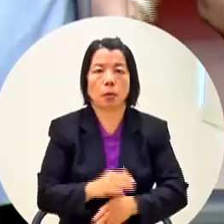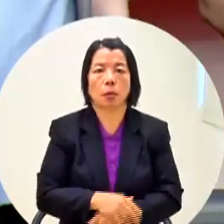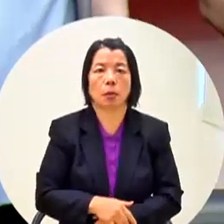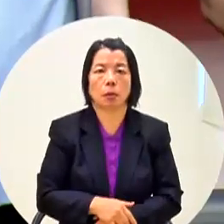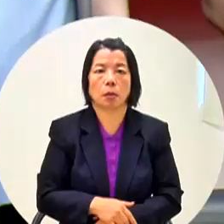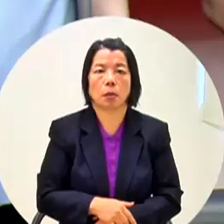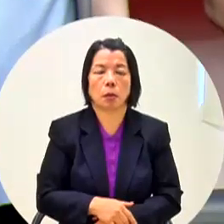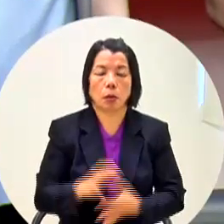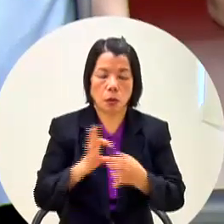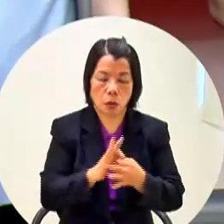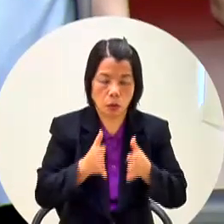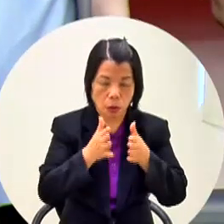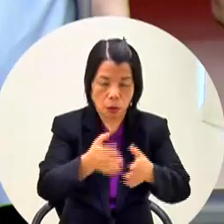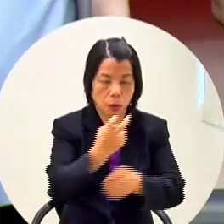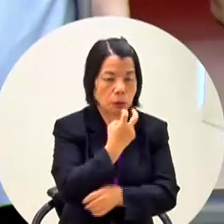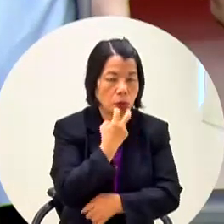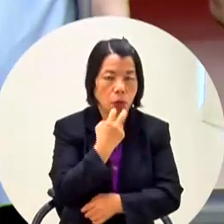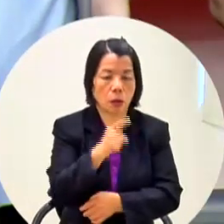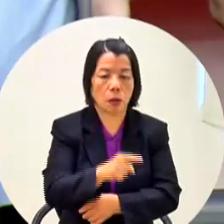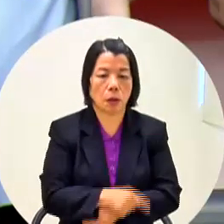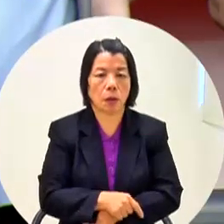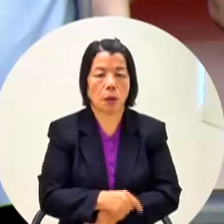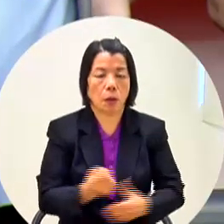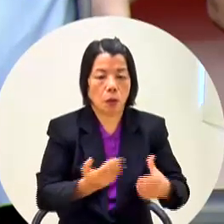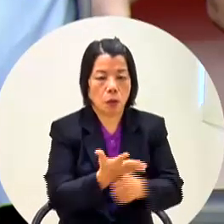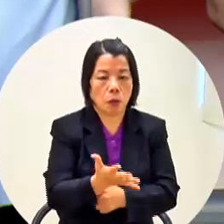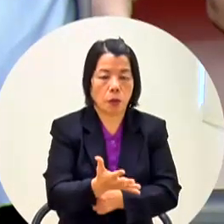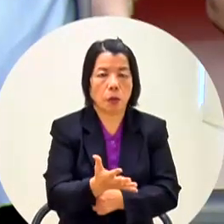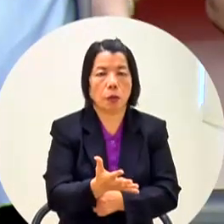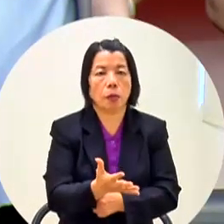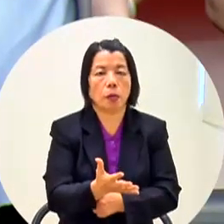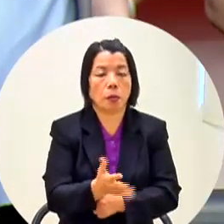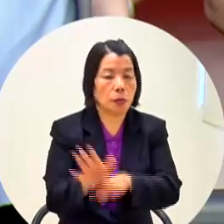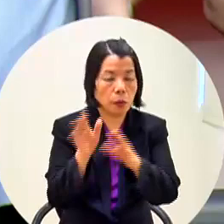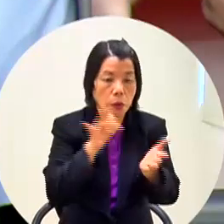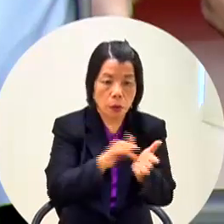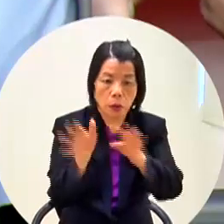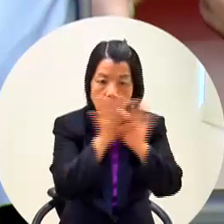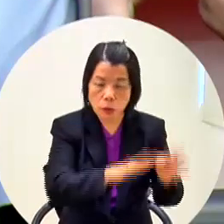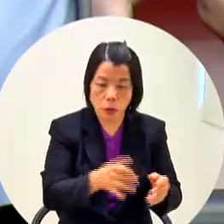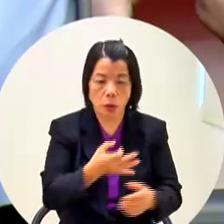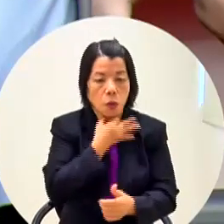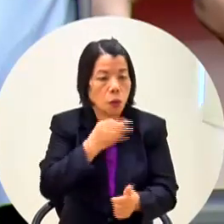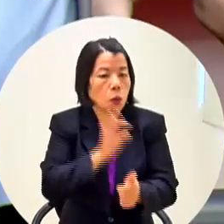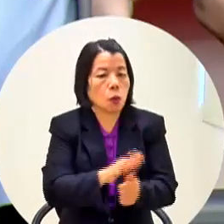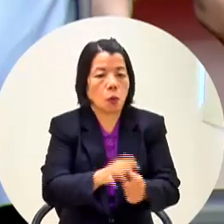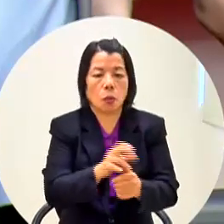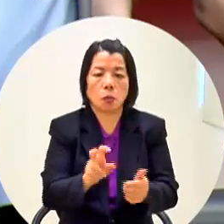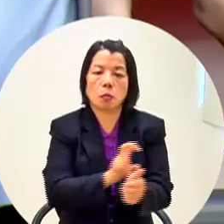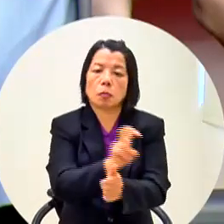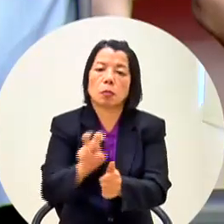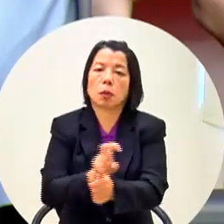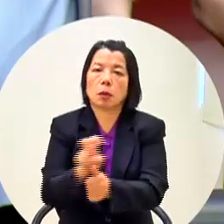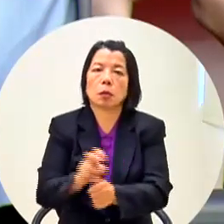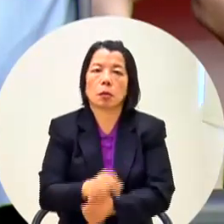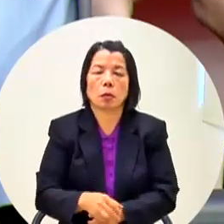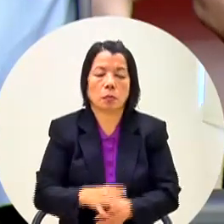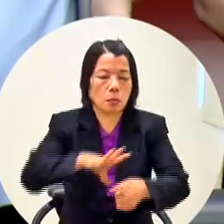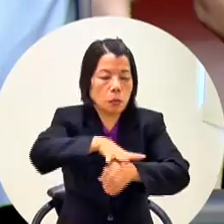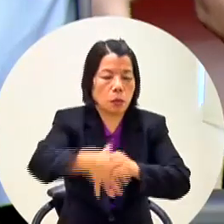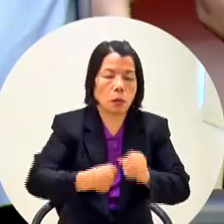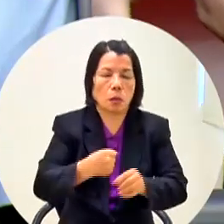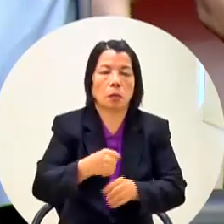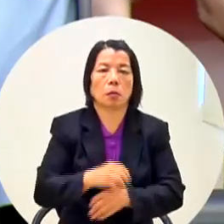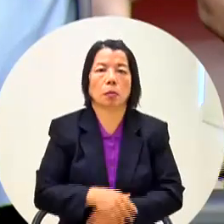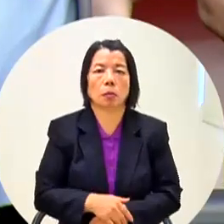对中央的疫情纾困，并没有照顾到整个全台湾，甚至